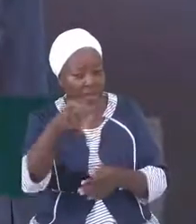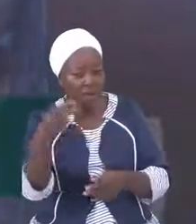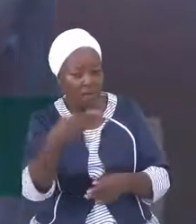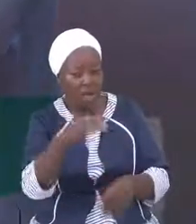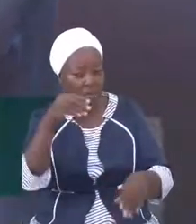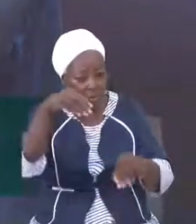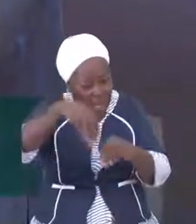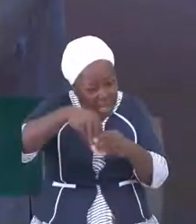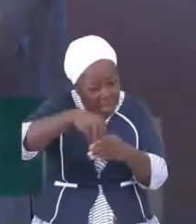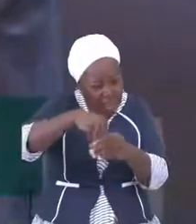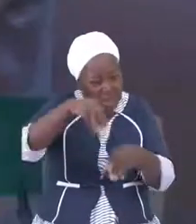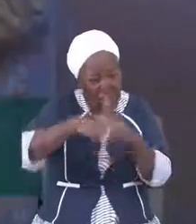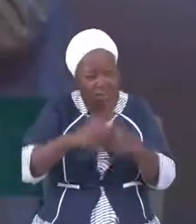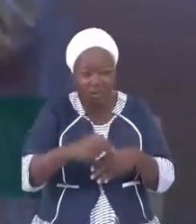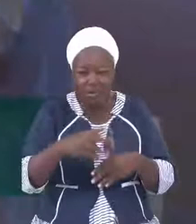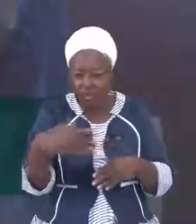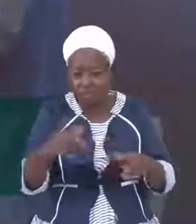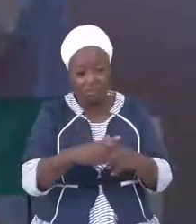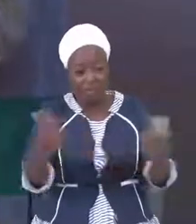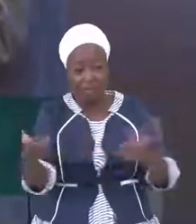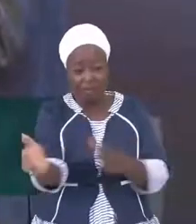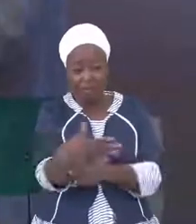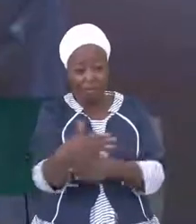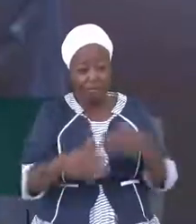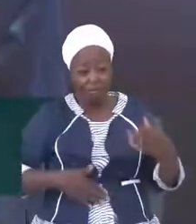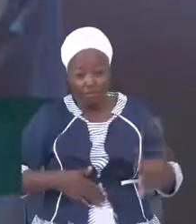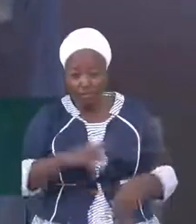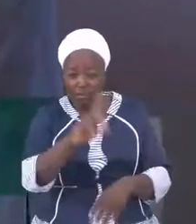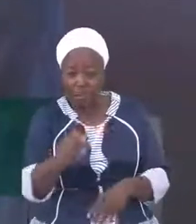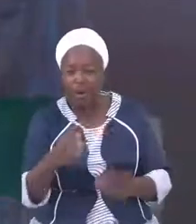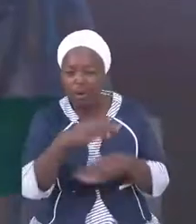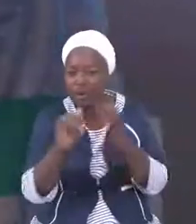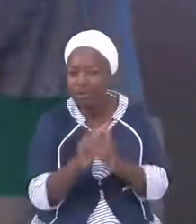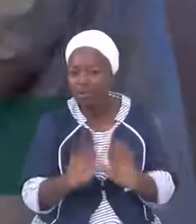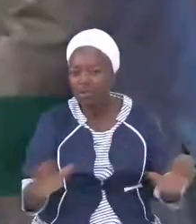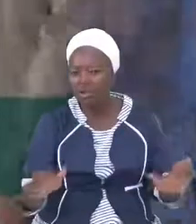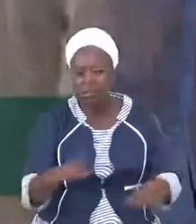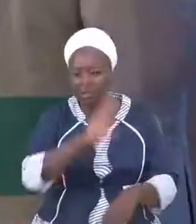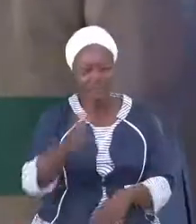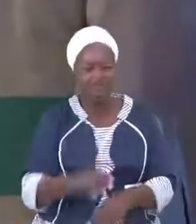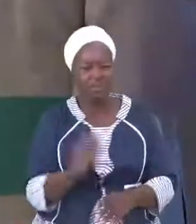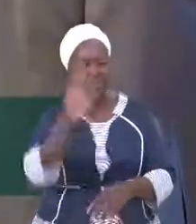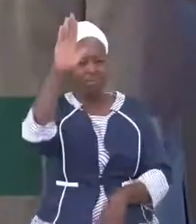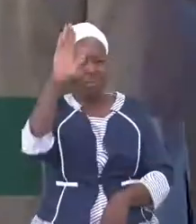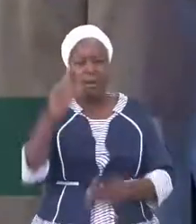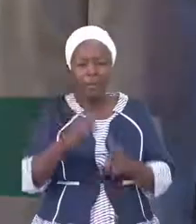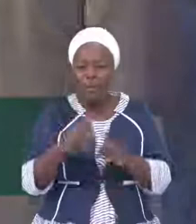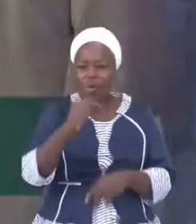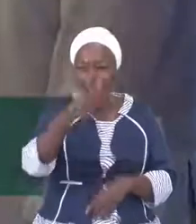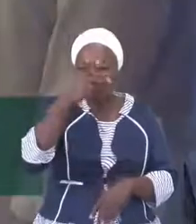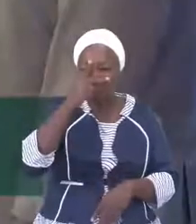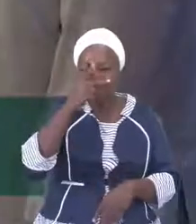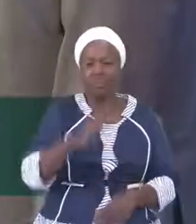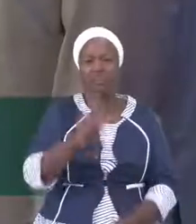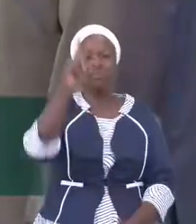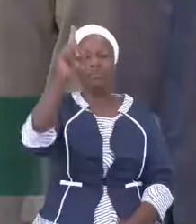était englouti par un poisson et tous ses enfants étaient intimidés et craignaient. Il n'y a personne qui